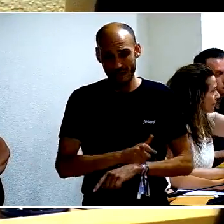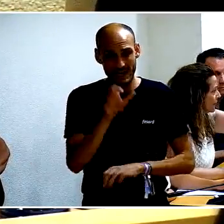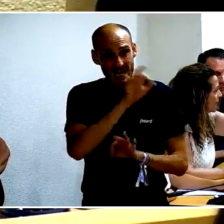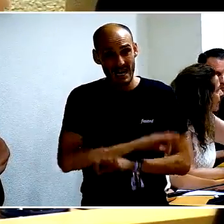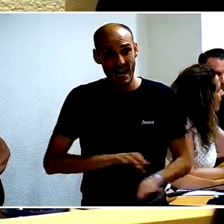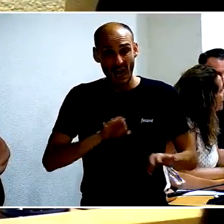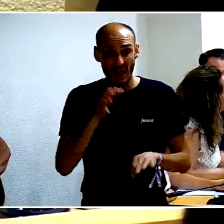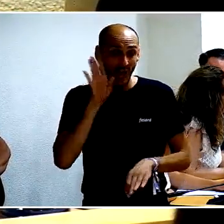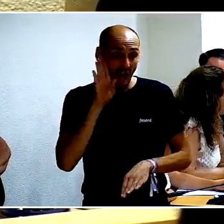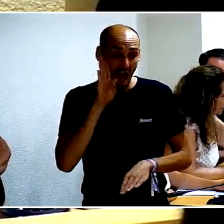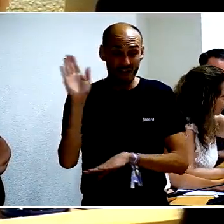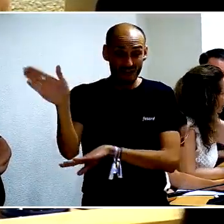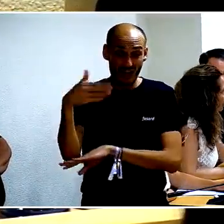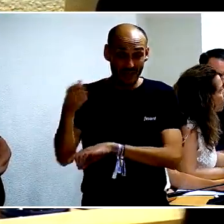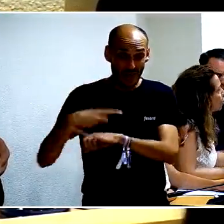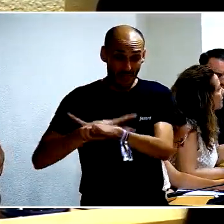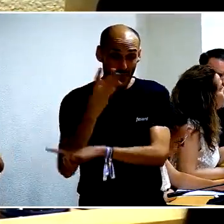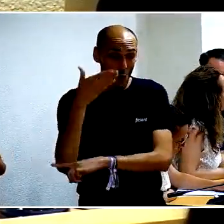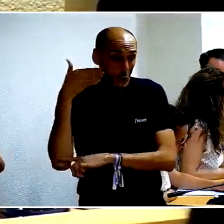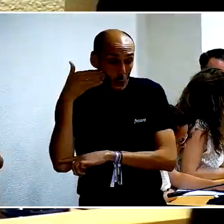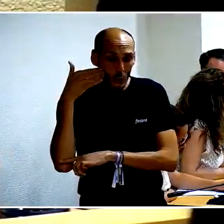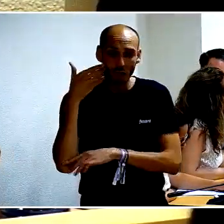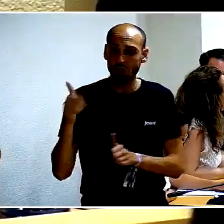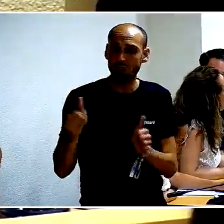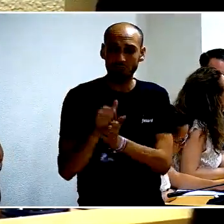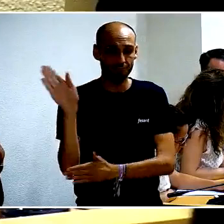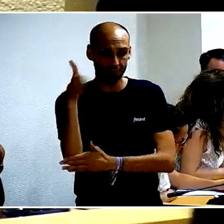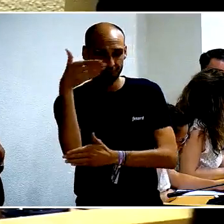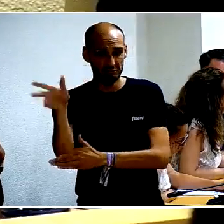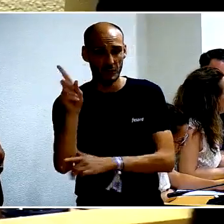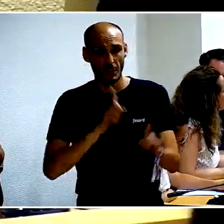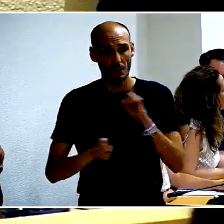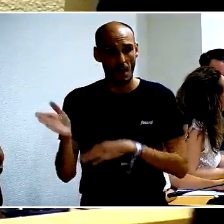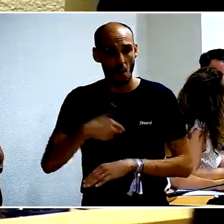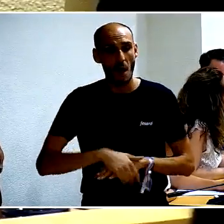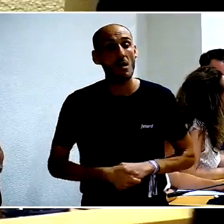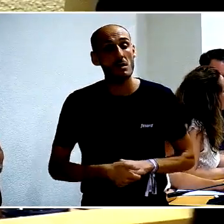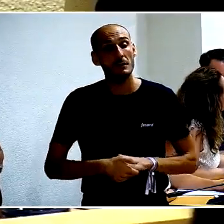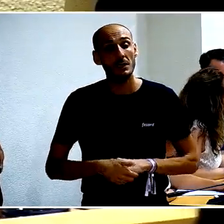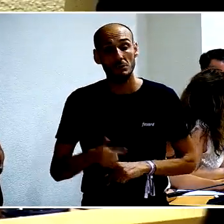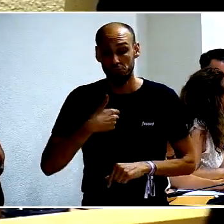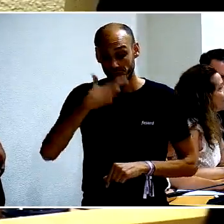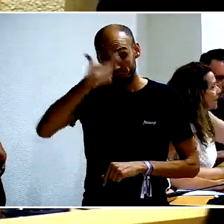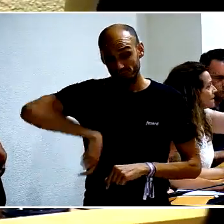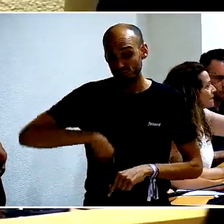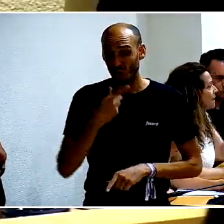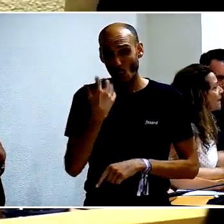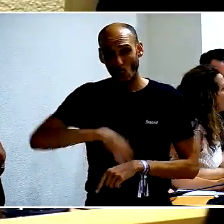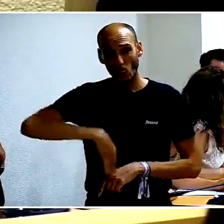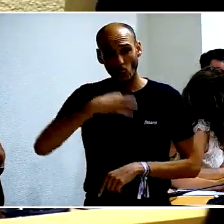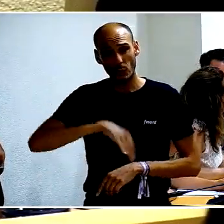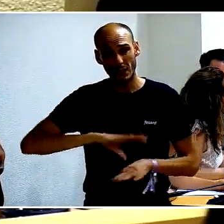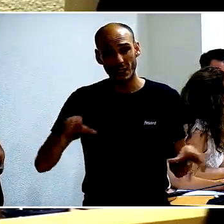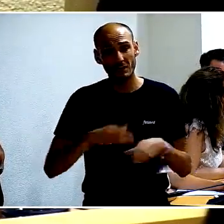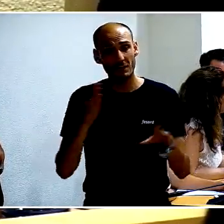de la bandera de l'orgullo. No he tingut absolutament ningú problema en ser l'única persona d'aquest grup que ha assistit a la